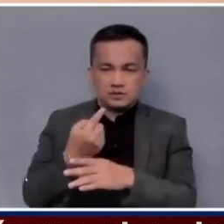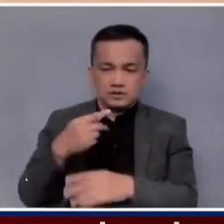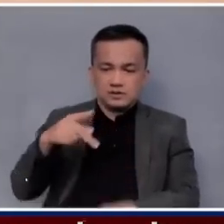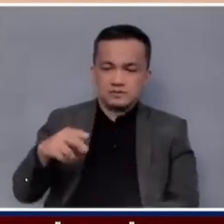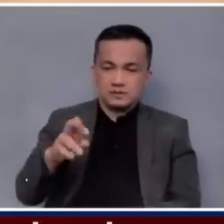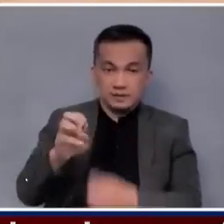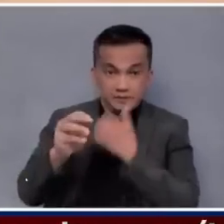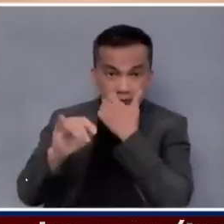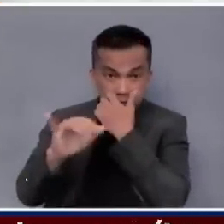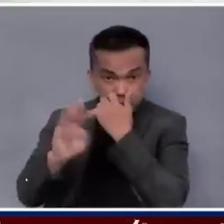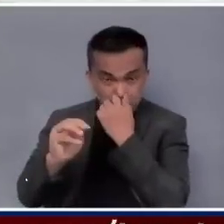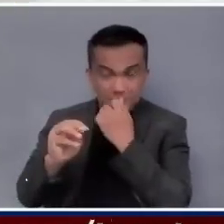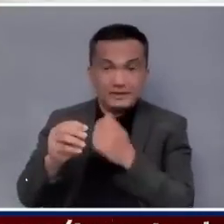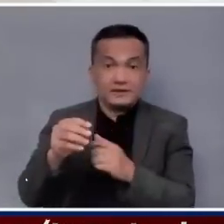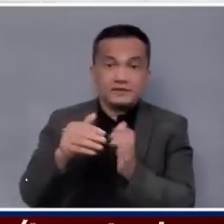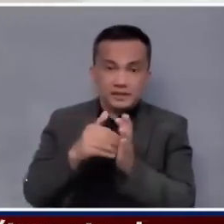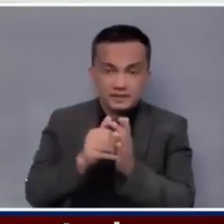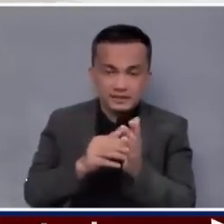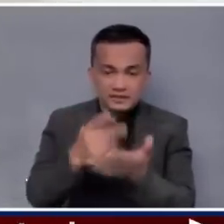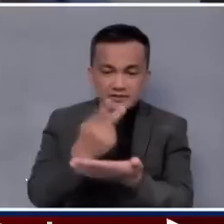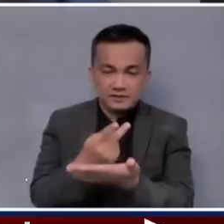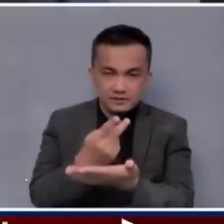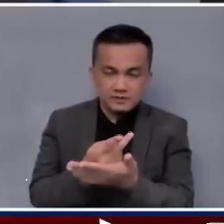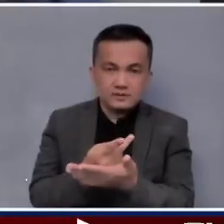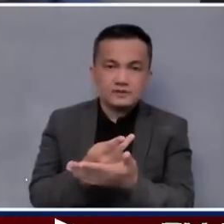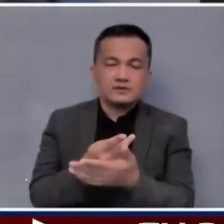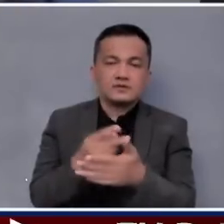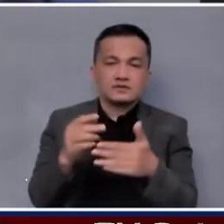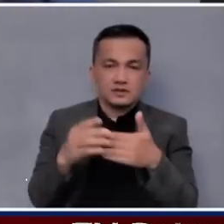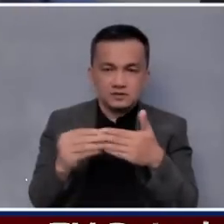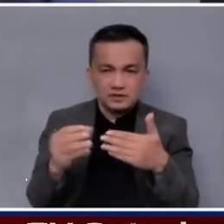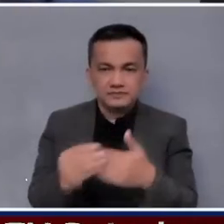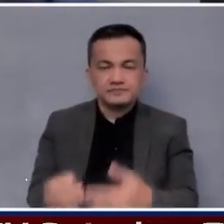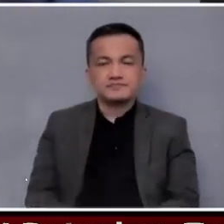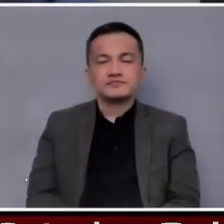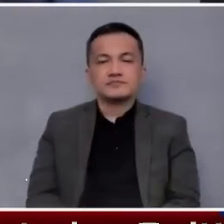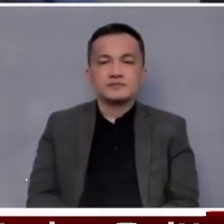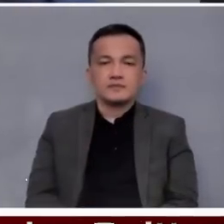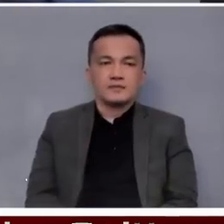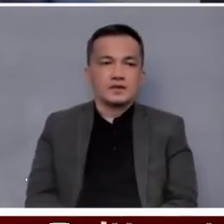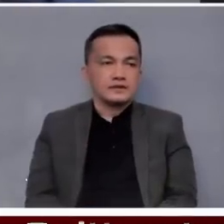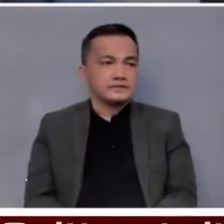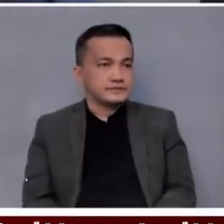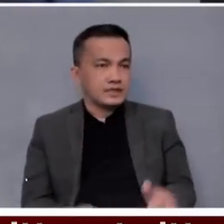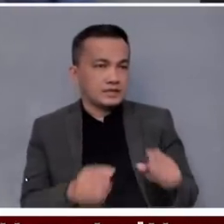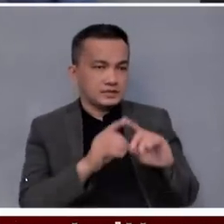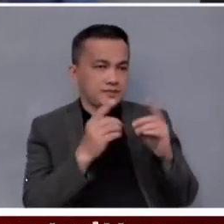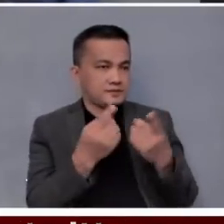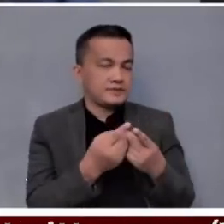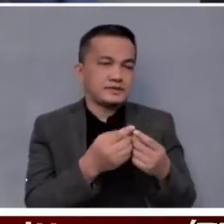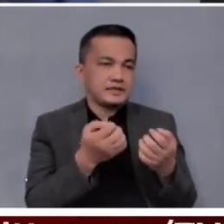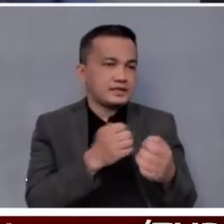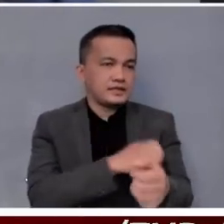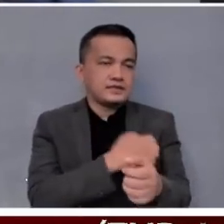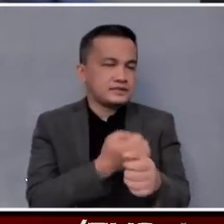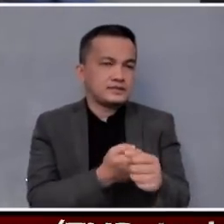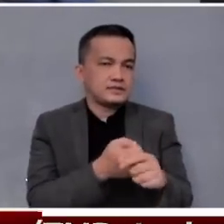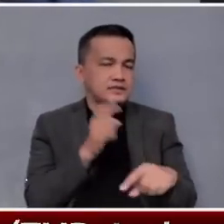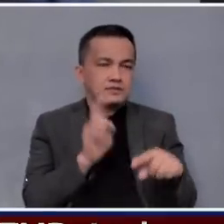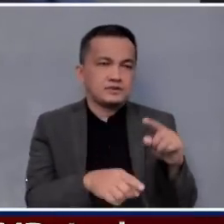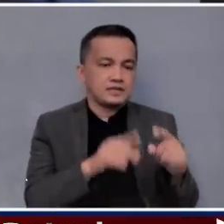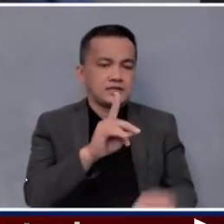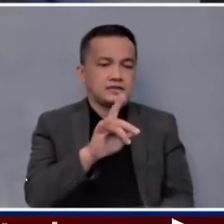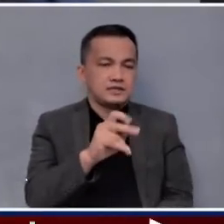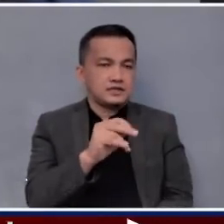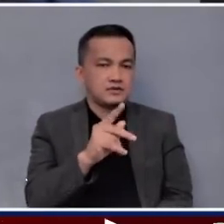at paghina ng piso kontra dolyar. Ang Department of Energy, hindi basta pwede kasi deregulated nga. Sabi nga